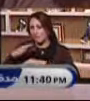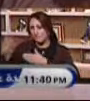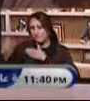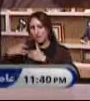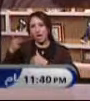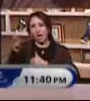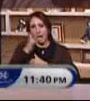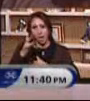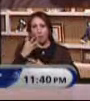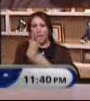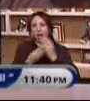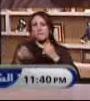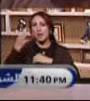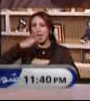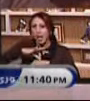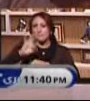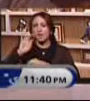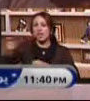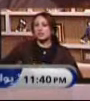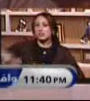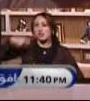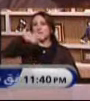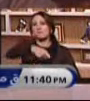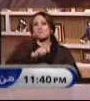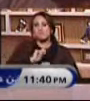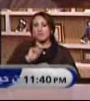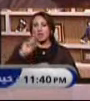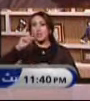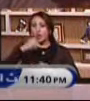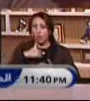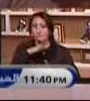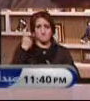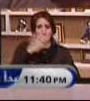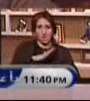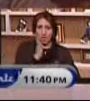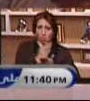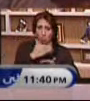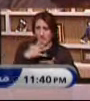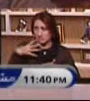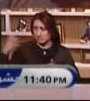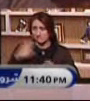كان مماطل لان من ادان دينا وهو لا ينوي سداده فهو سارق